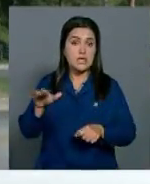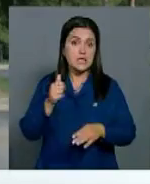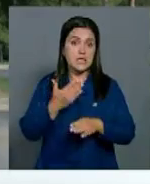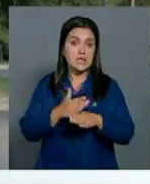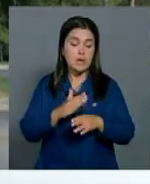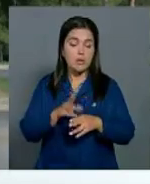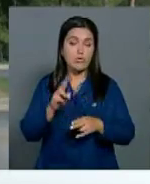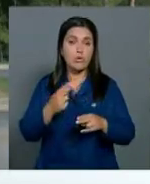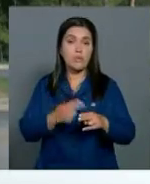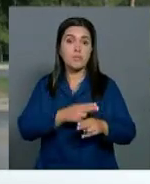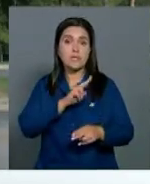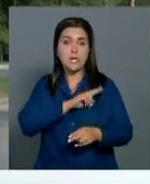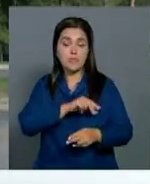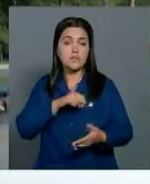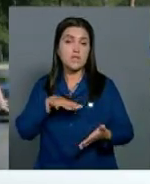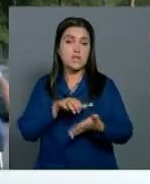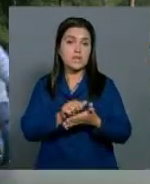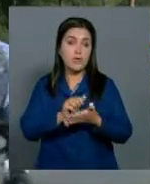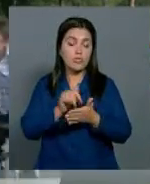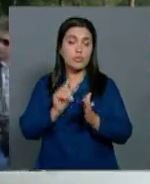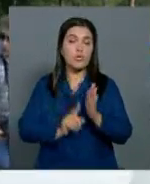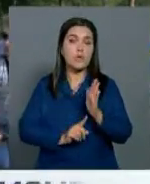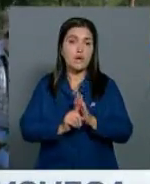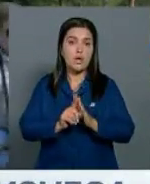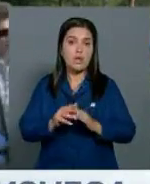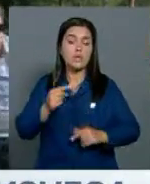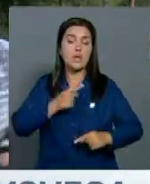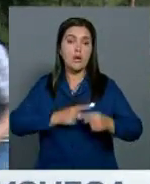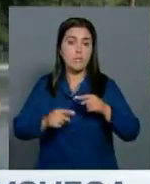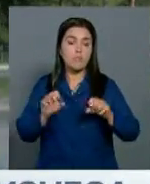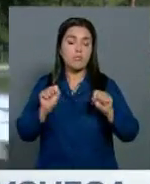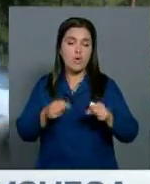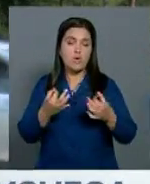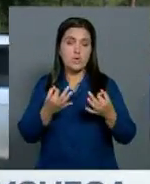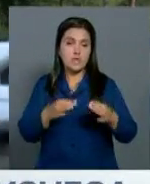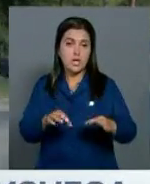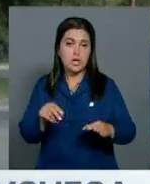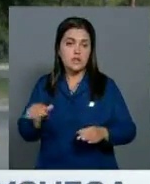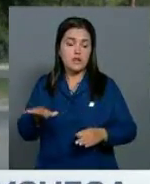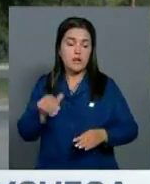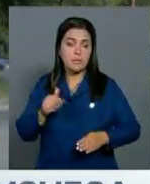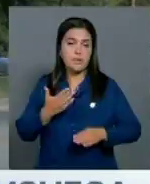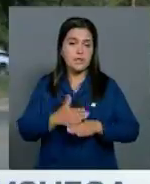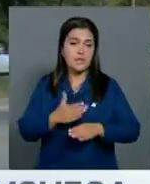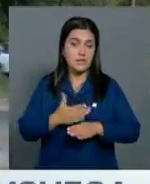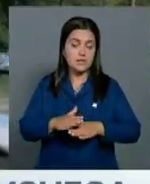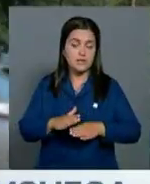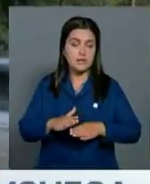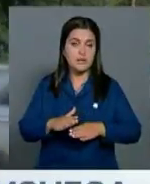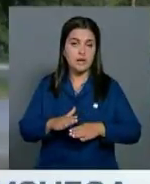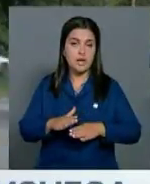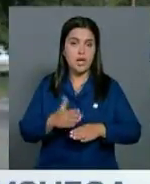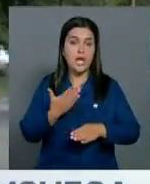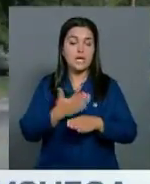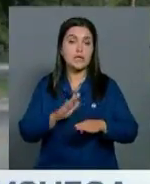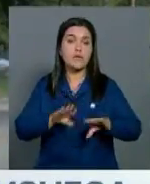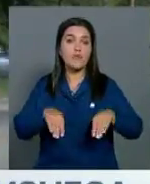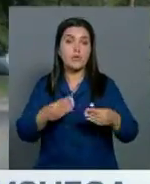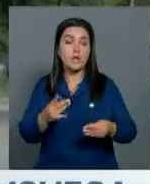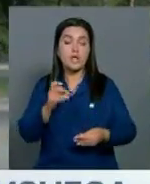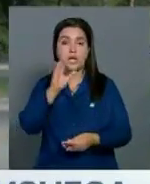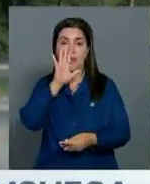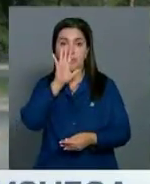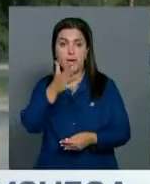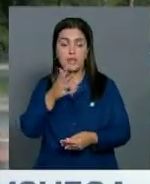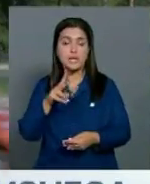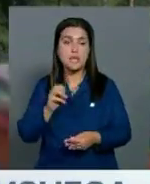самозанятые граждане, как и начинающие предприниматели, так и действующие предприниматели. Кредит выдается на 5